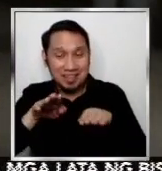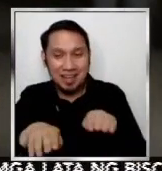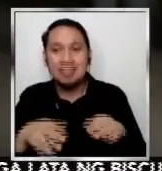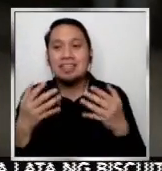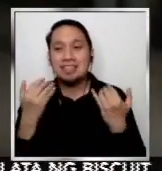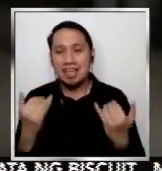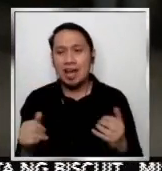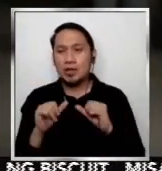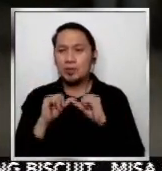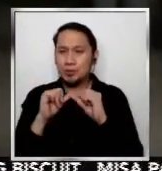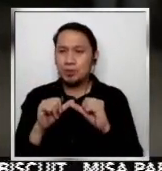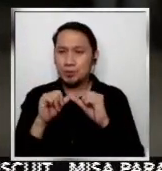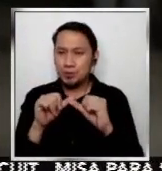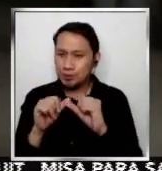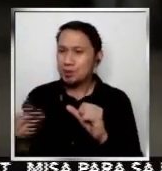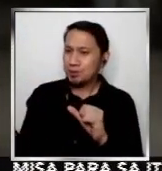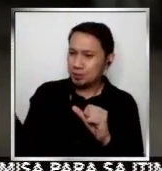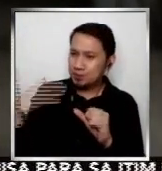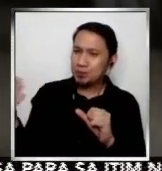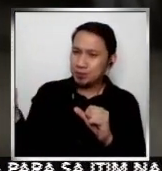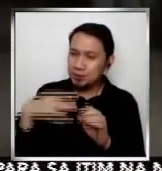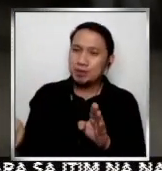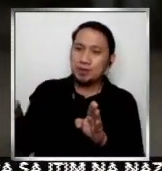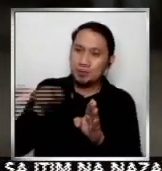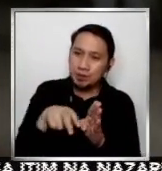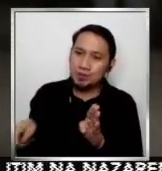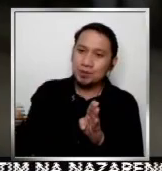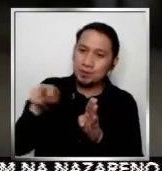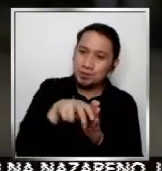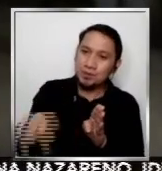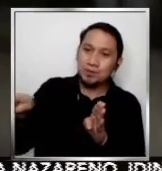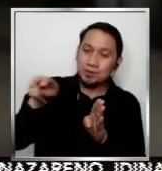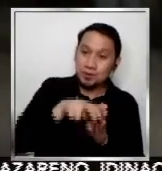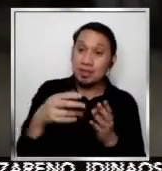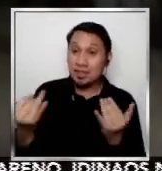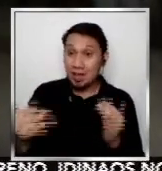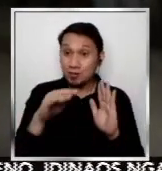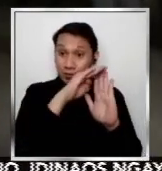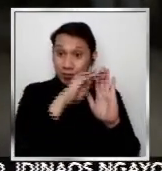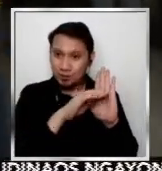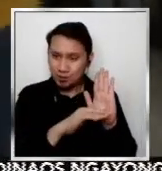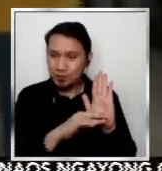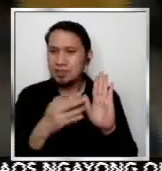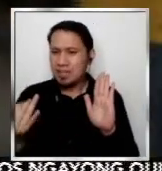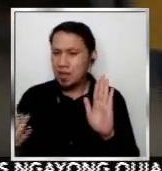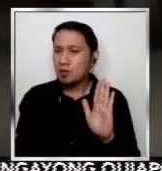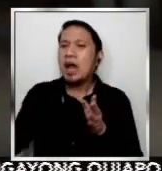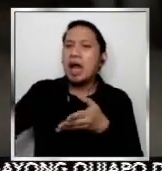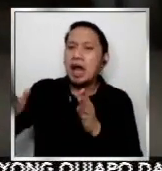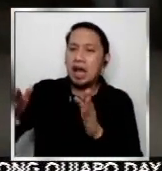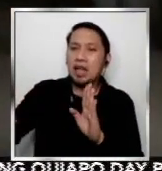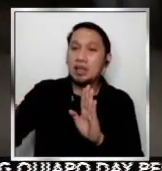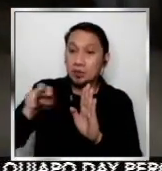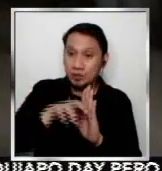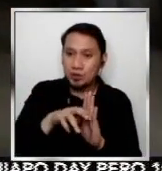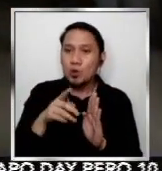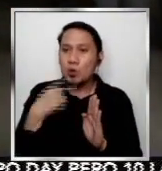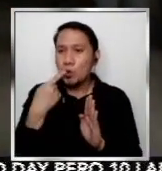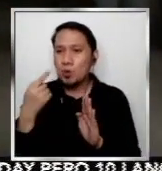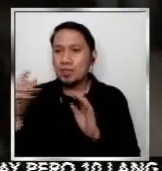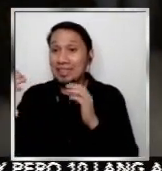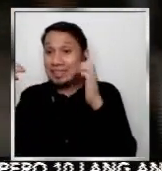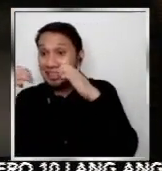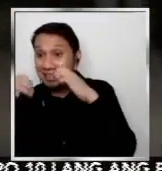yung pagpapasakay ng mga pasahero at bukod doon sa mga nakalista ay nagpapasakay na rin sila ng mga chance passengers. Ayon sa